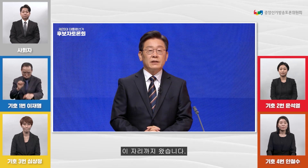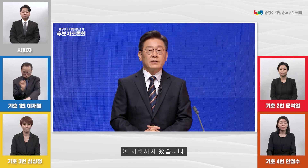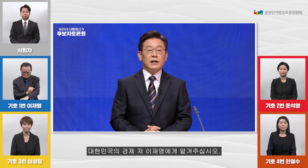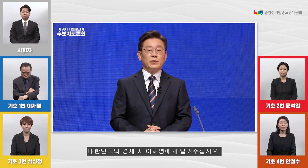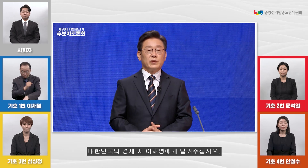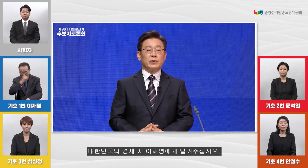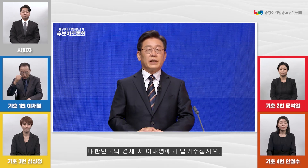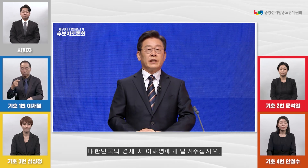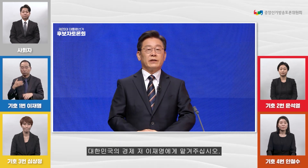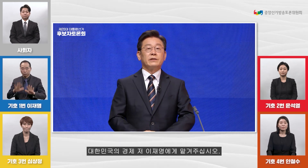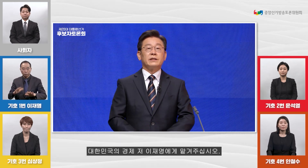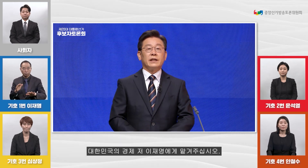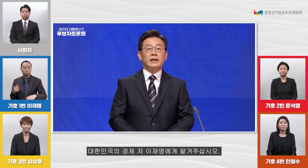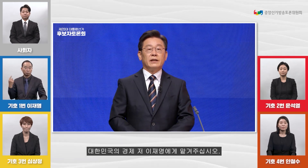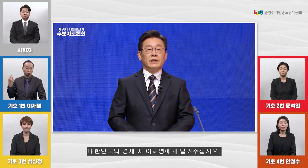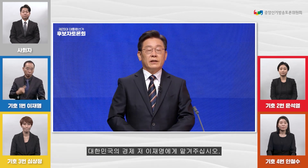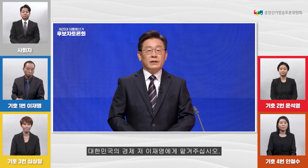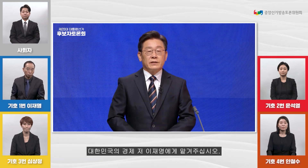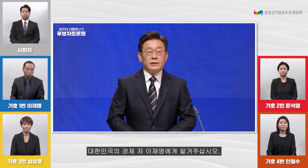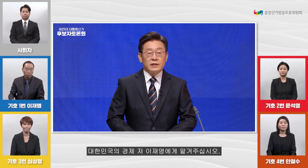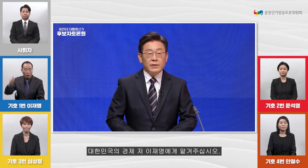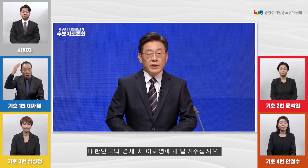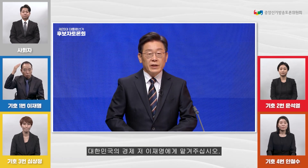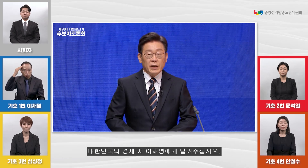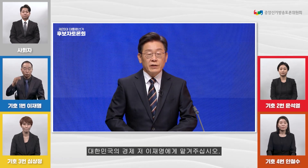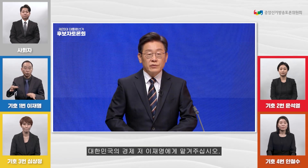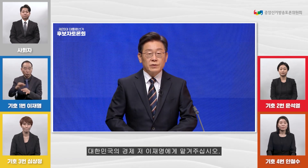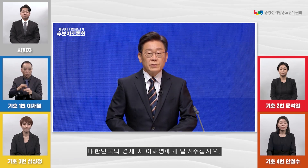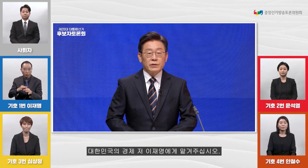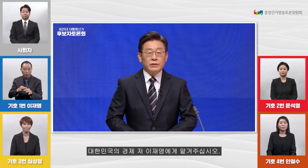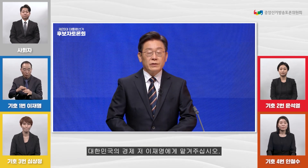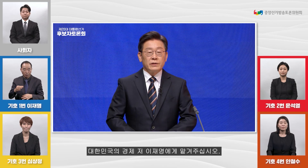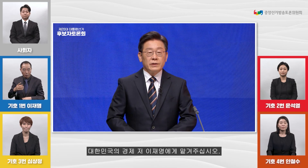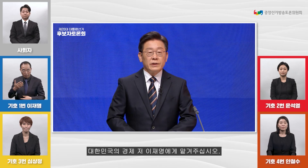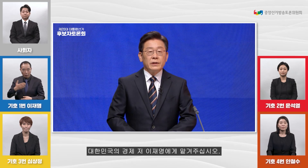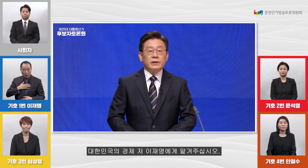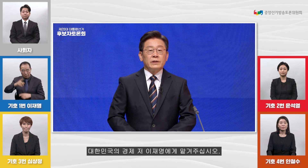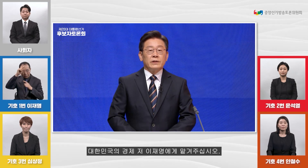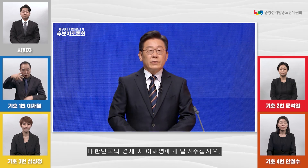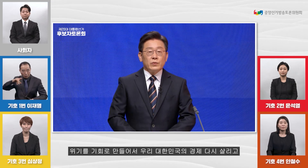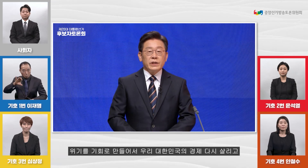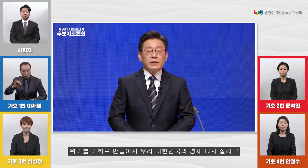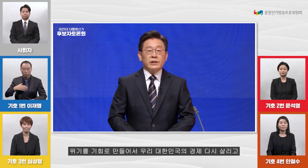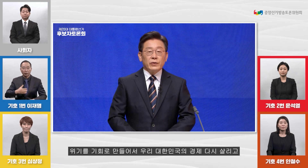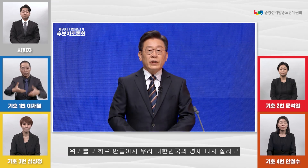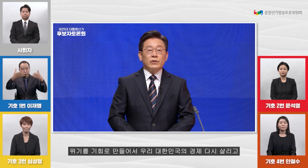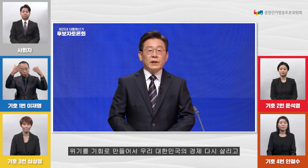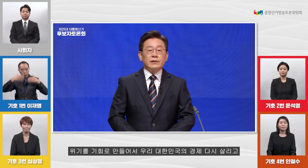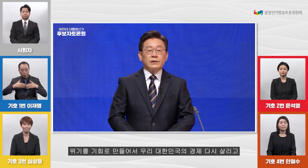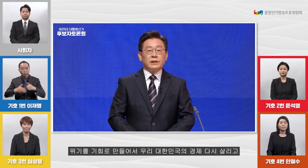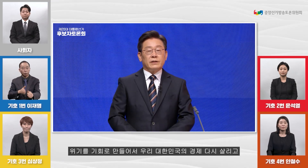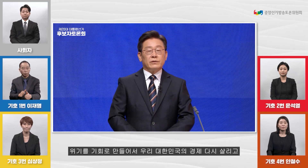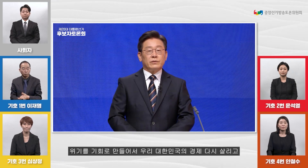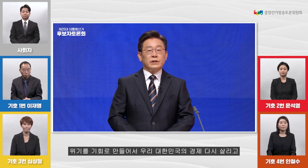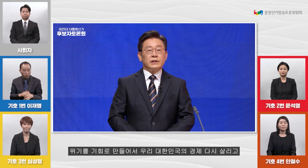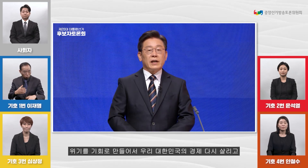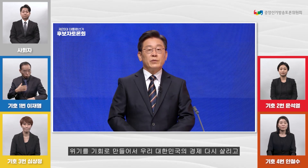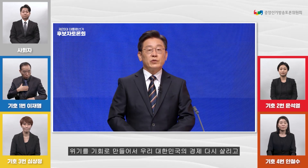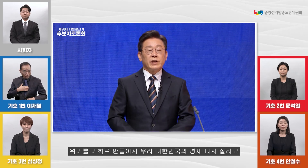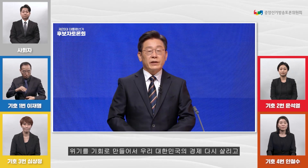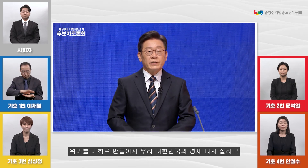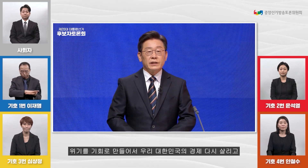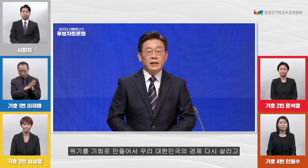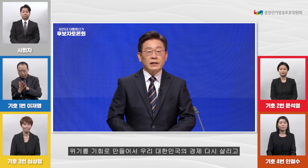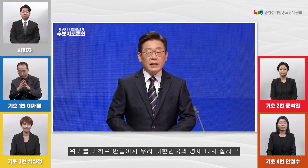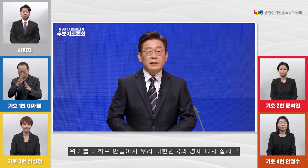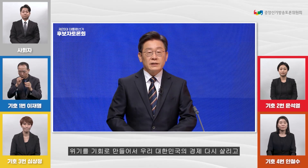왔습니다. 대한민국의 경제 저 이재명에게 맡겨주십시오. 위기를 기회로 만들어서 우리